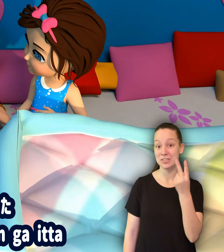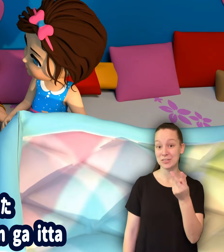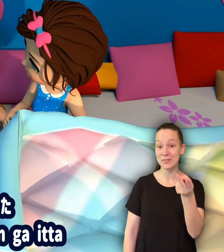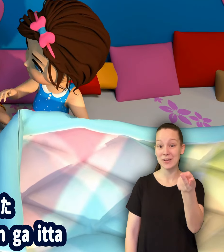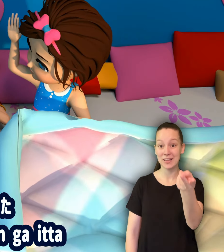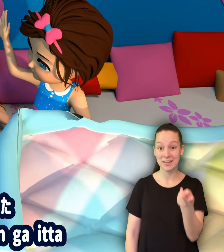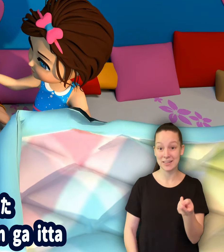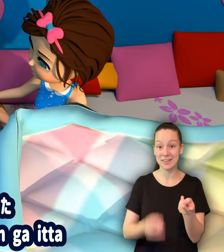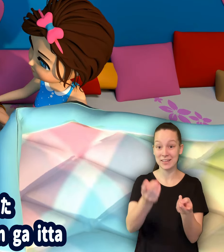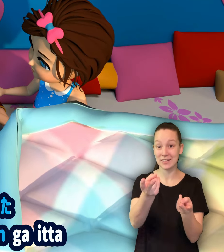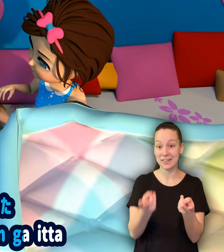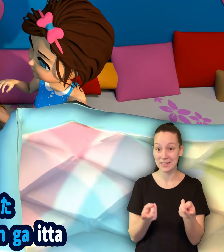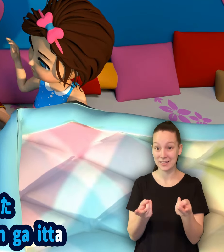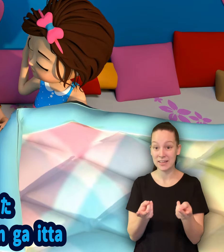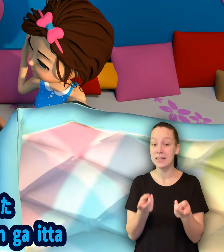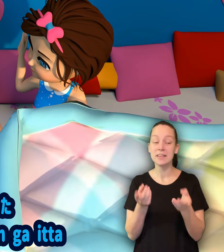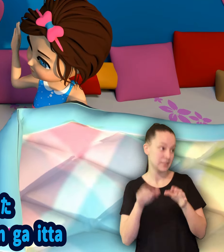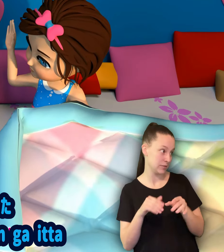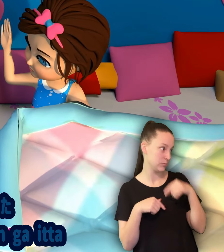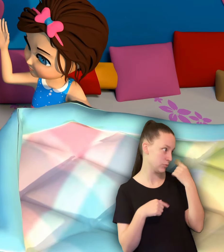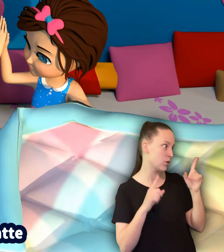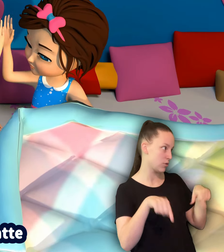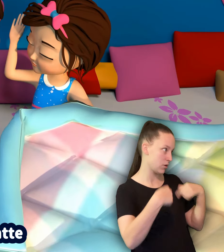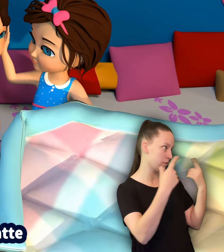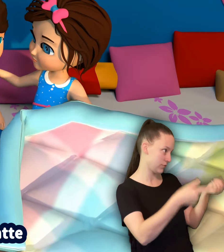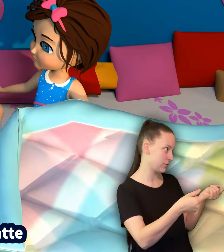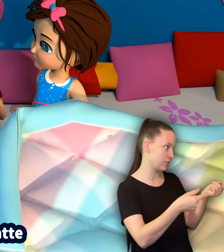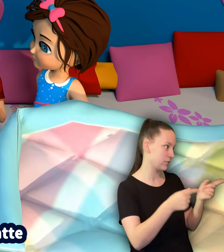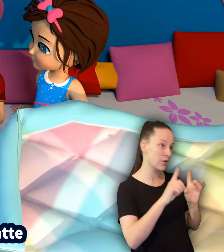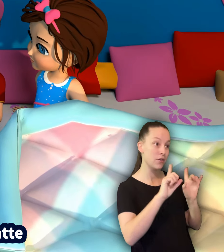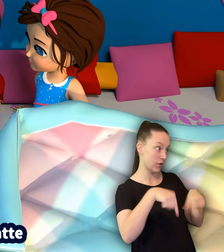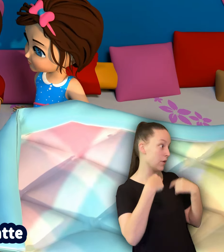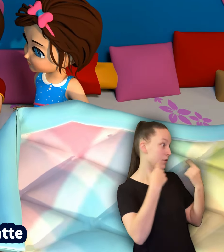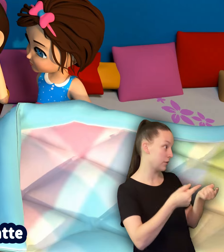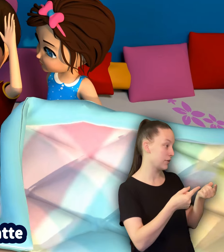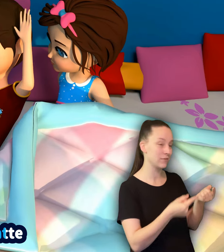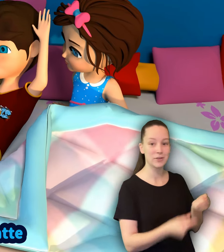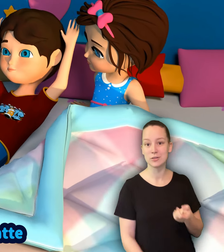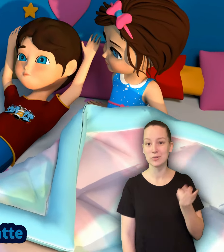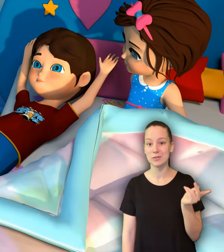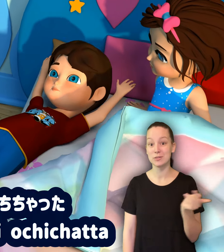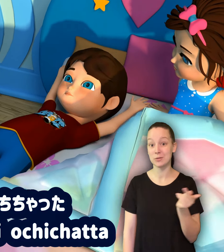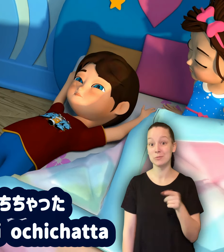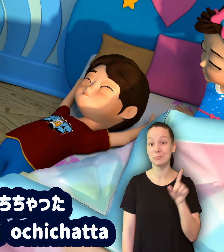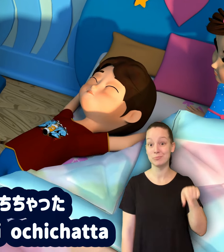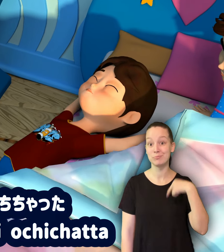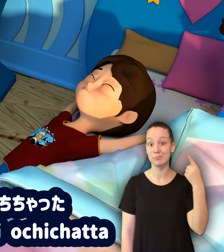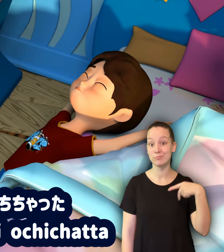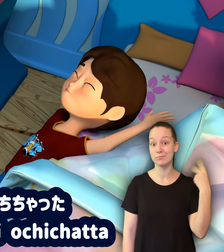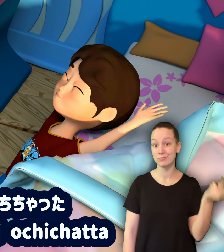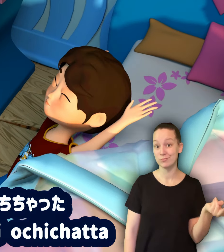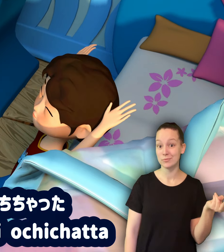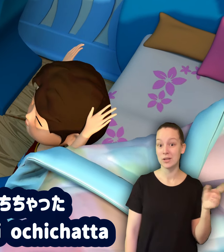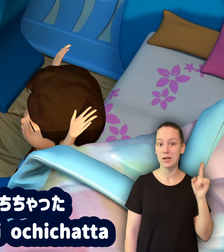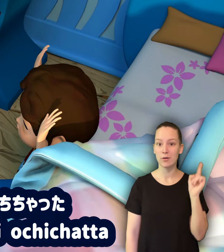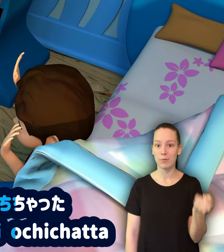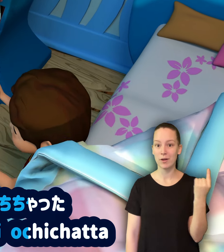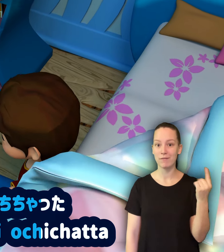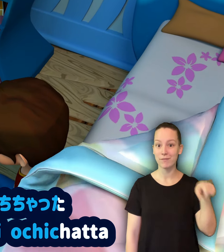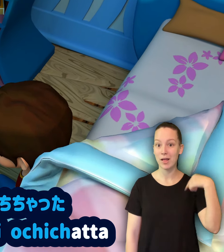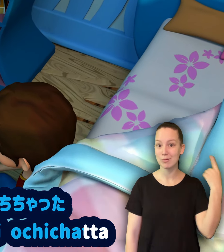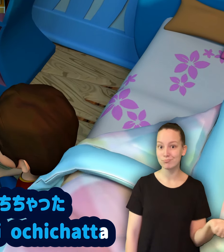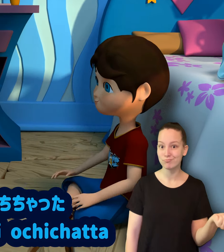ベッドに2匹ちびちゃんが行った転がって転がって転がったら1